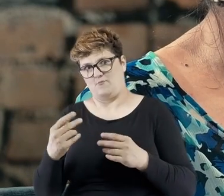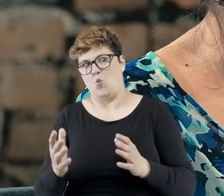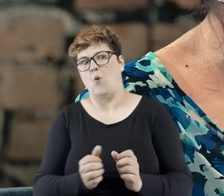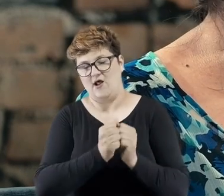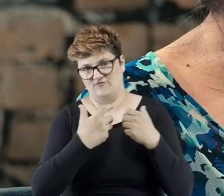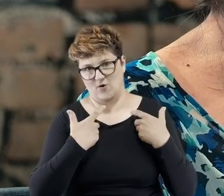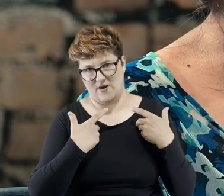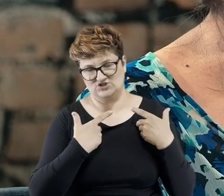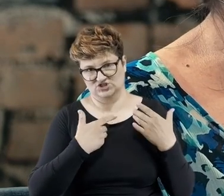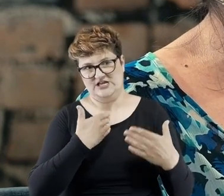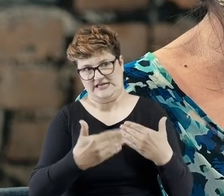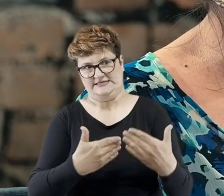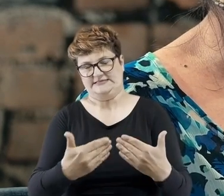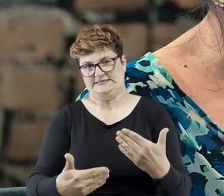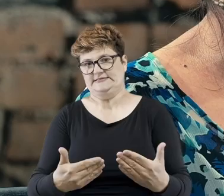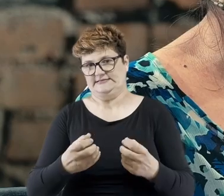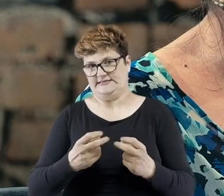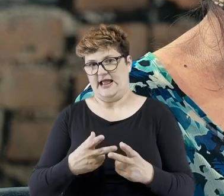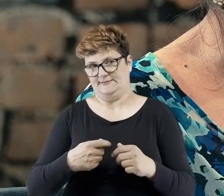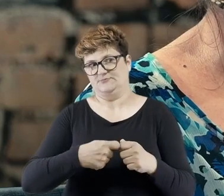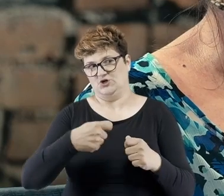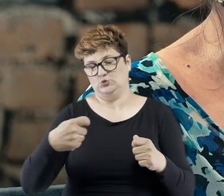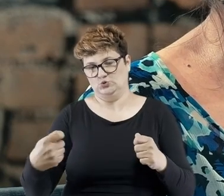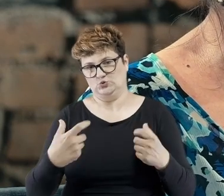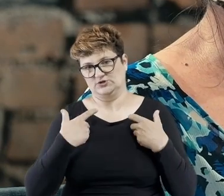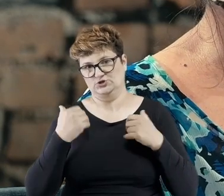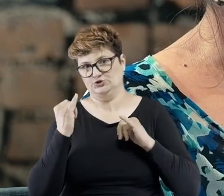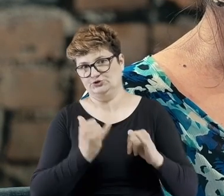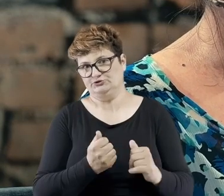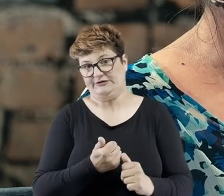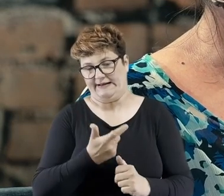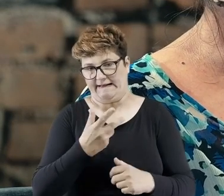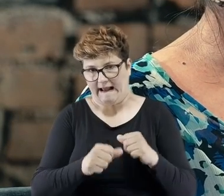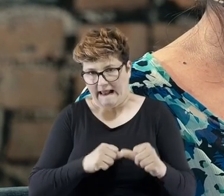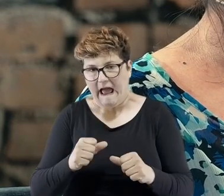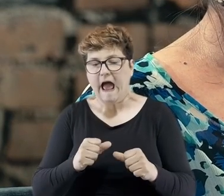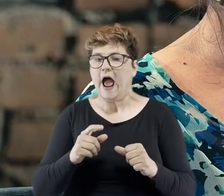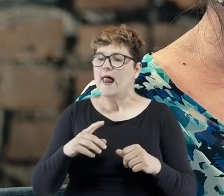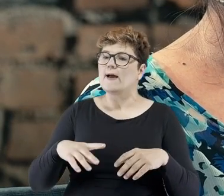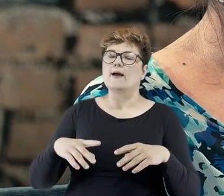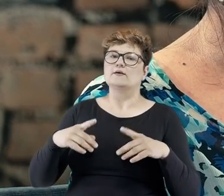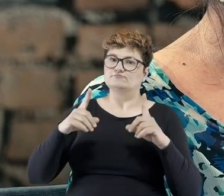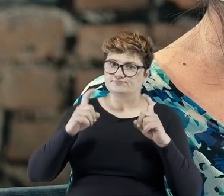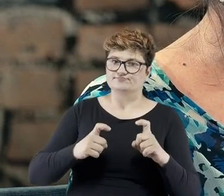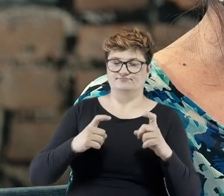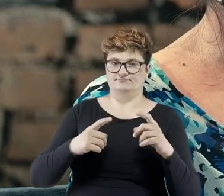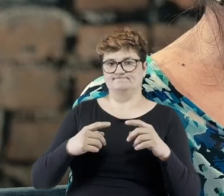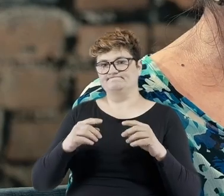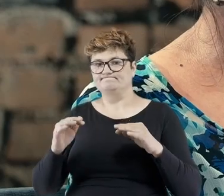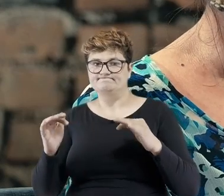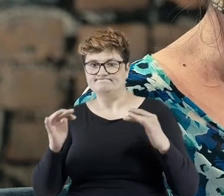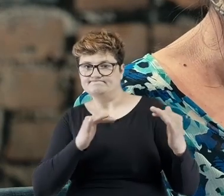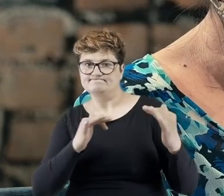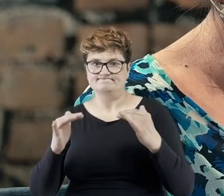Augustyńska ratowała życie tak naprawdę Przybyszewskiej, to jej życie przedłużyła o parę lat, ale zaczęło się kształtować coś na